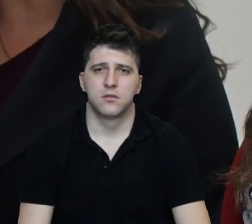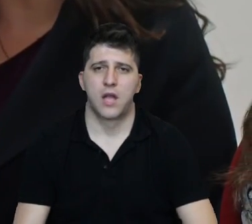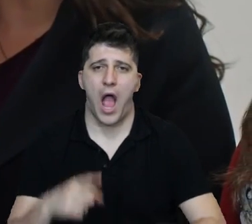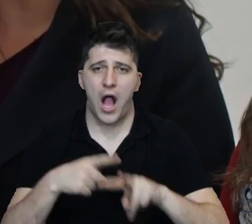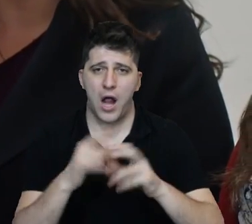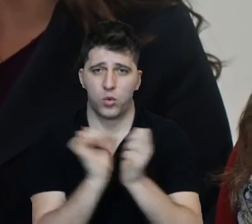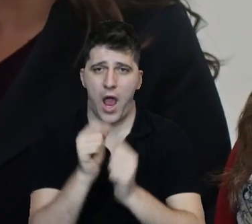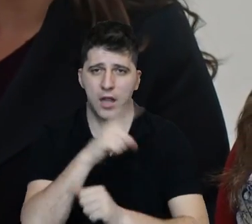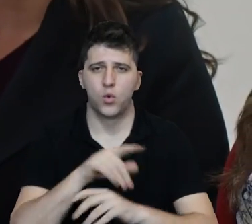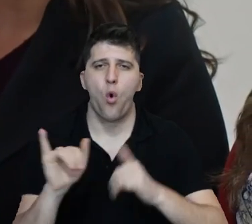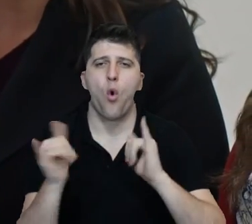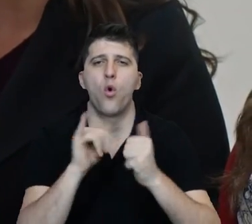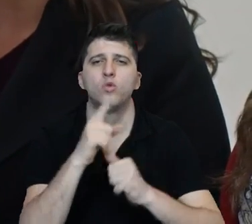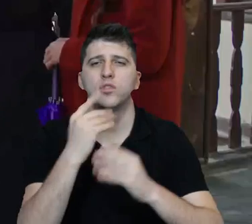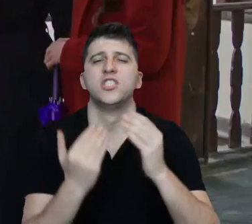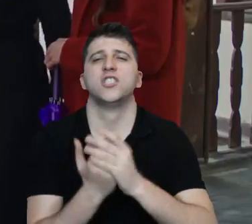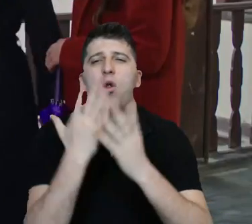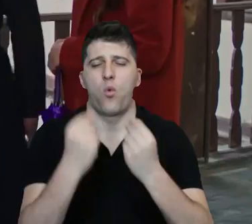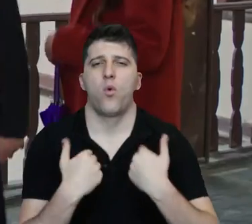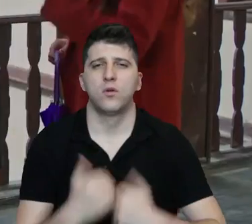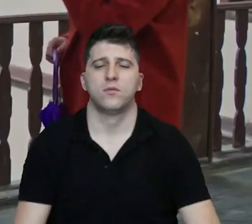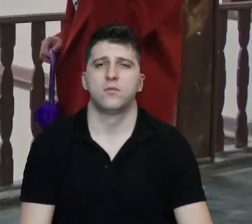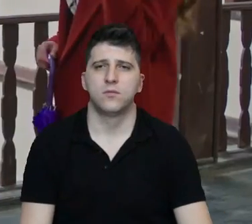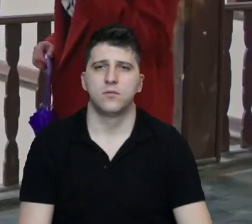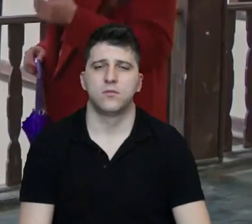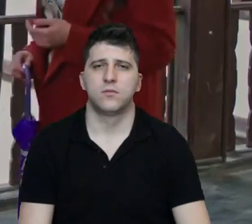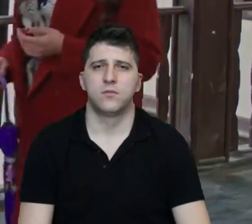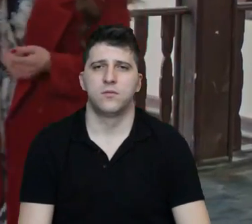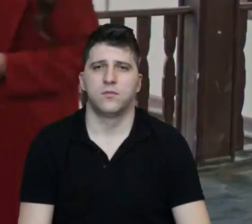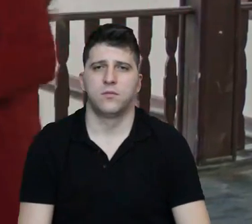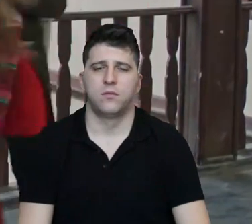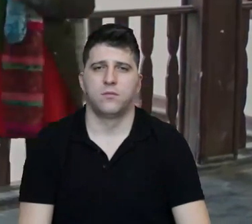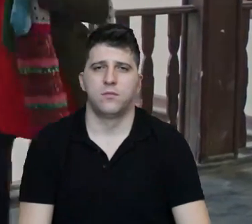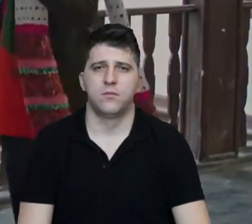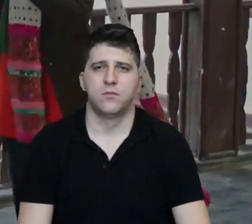Akartürk ailesi bir oyuncu çıkartıyor. Tavırla çekip gittiler.